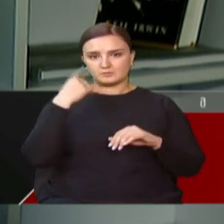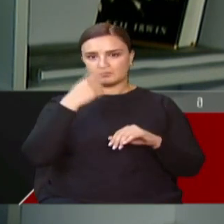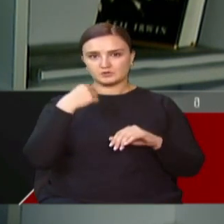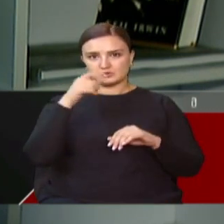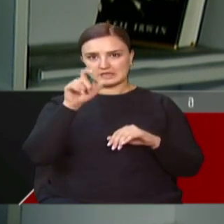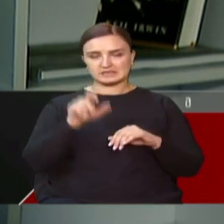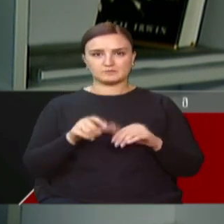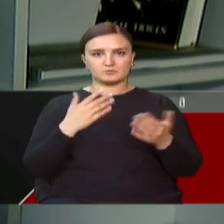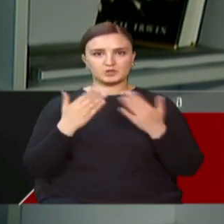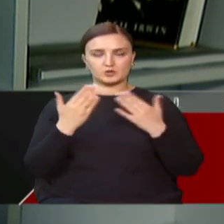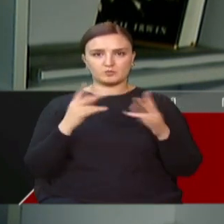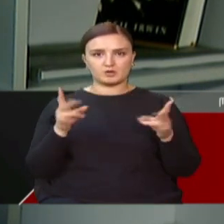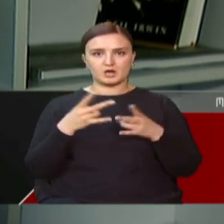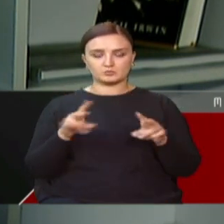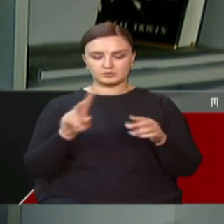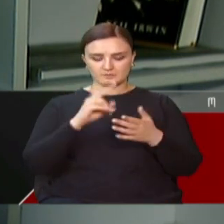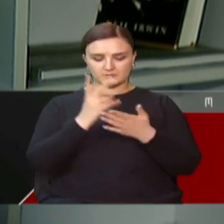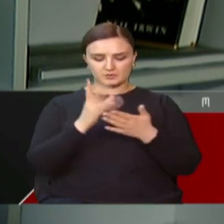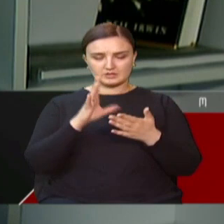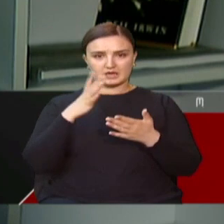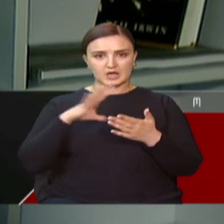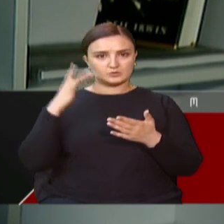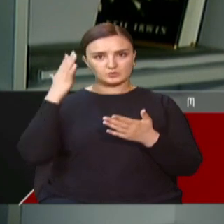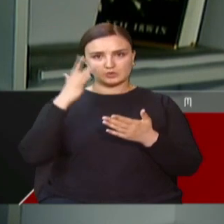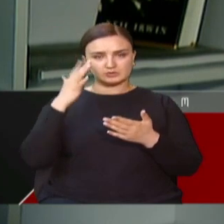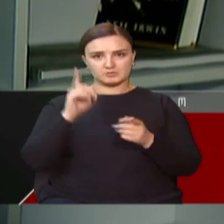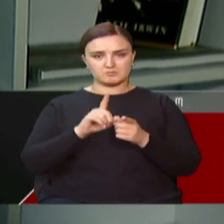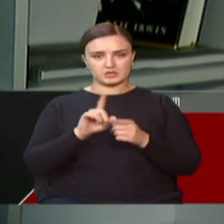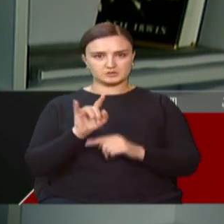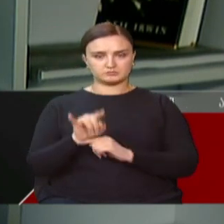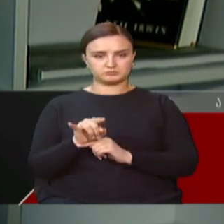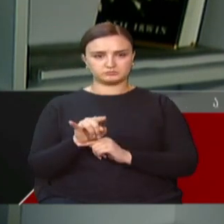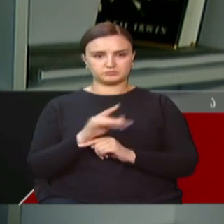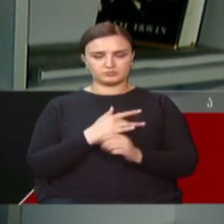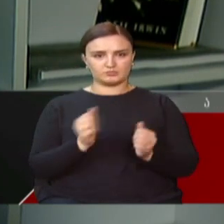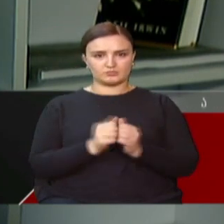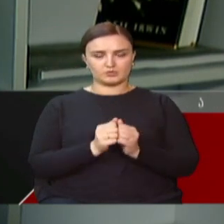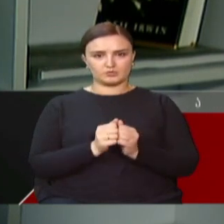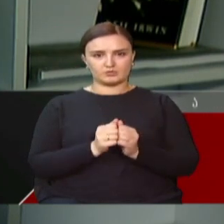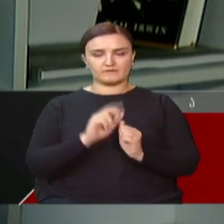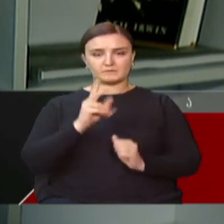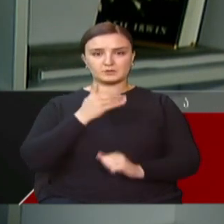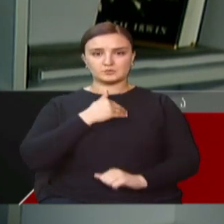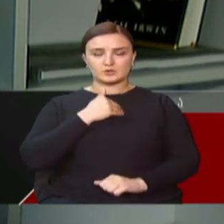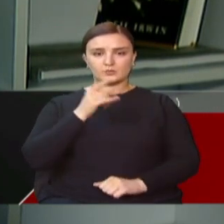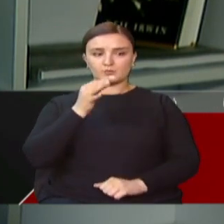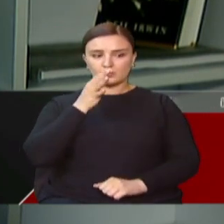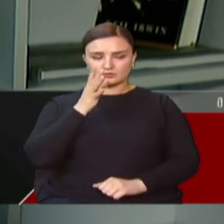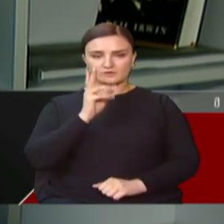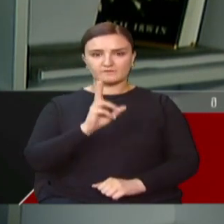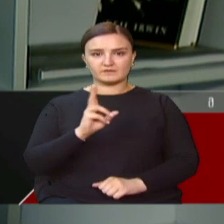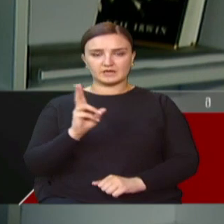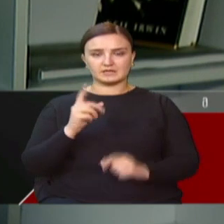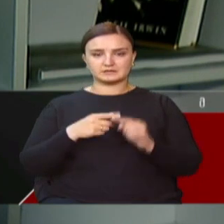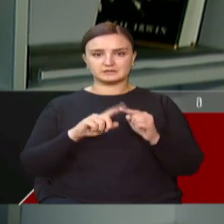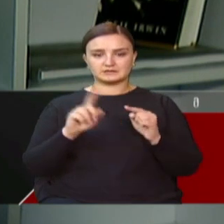mitgoma arginat. Am ismiu hedavat cartul lui Cneba Ragaca, Virzia, Šemčitari, Arici, Tavi unde au investit în asta, Ragaca, Arici,